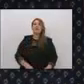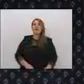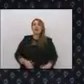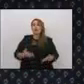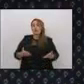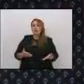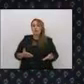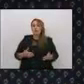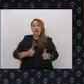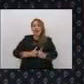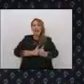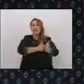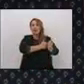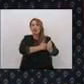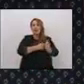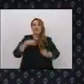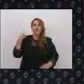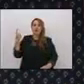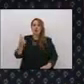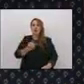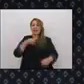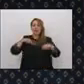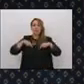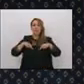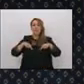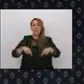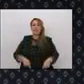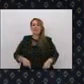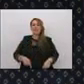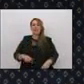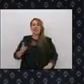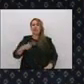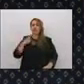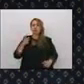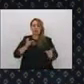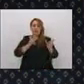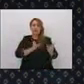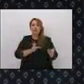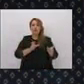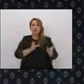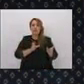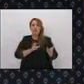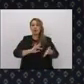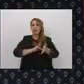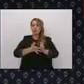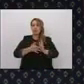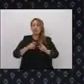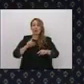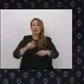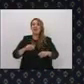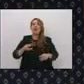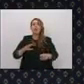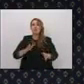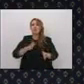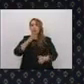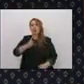العملية تعرف متابعة منتظمة من طرف مصالح الوزارة وتخضع دوريا للتقييم للوقوف على كل ما من شأنه